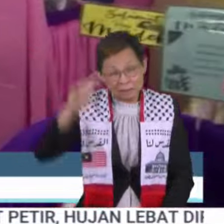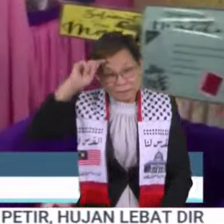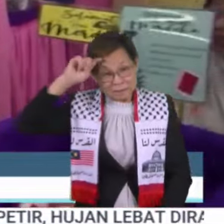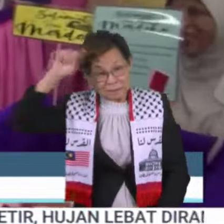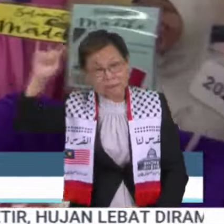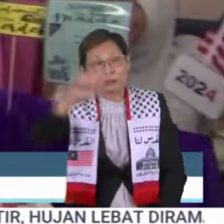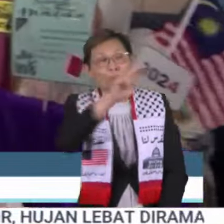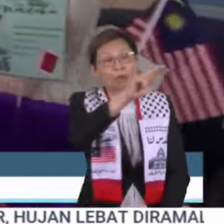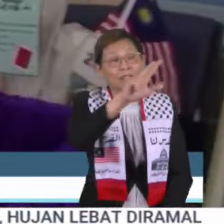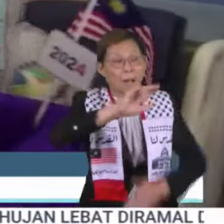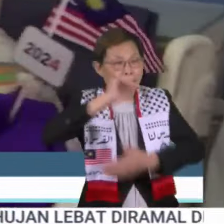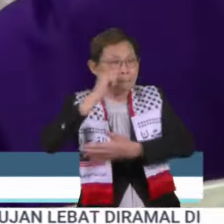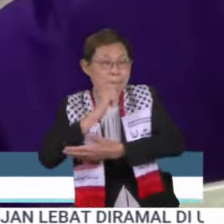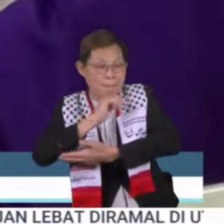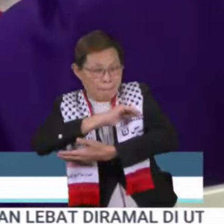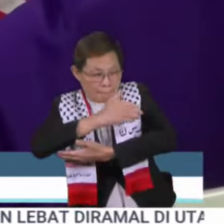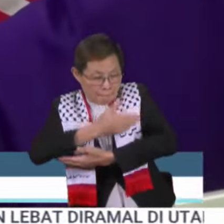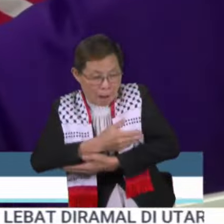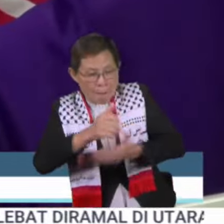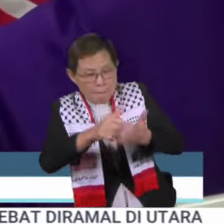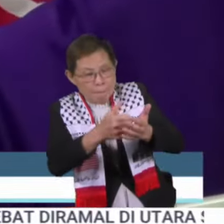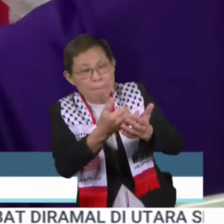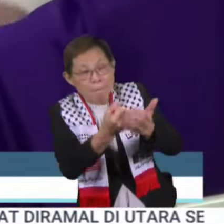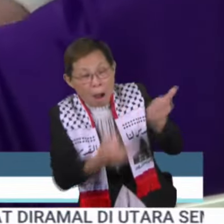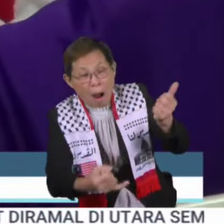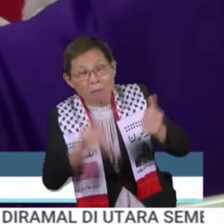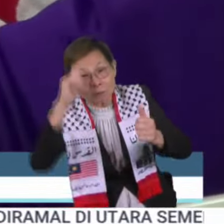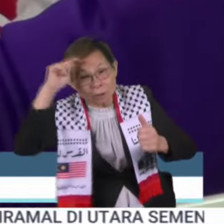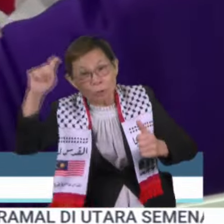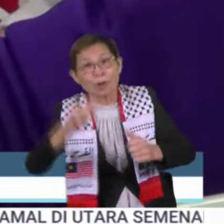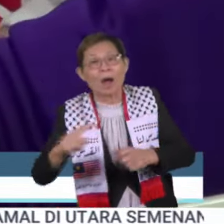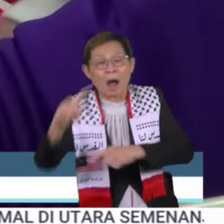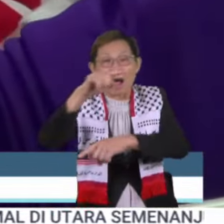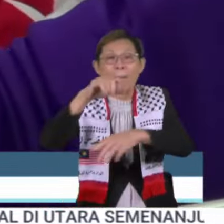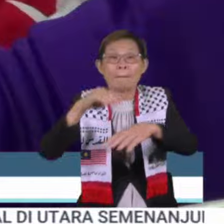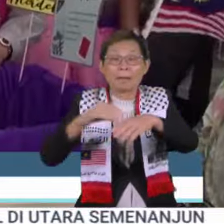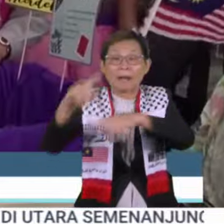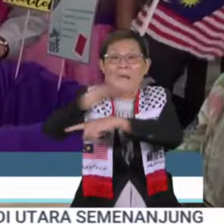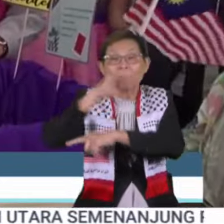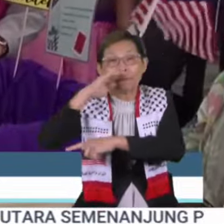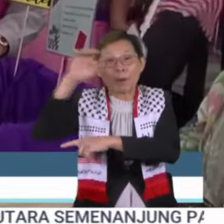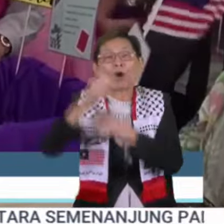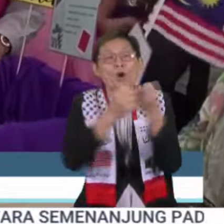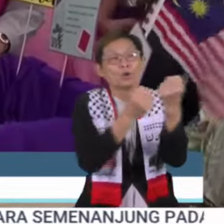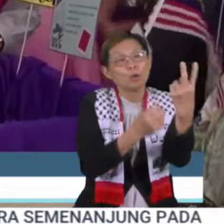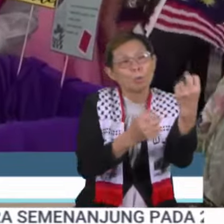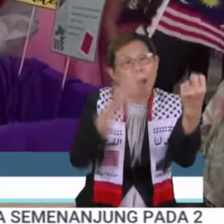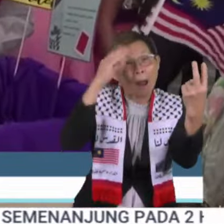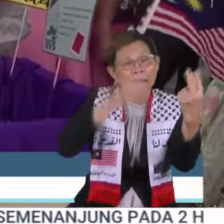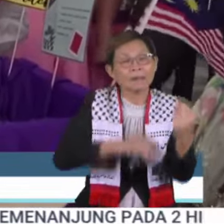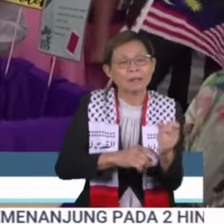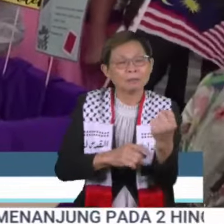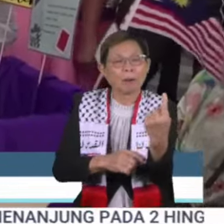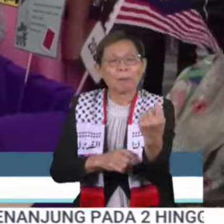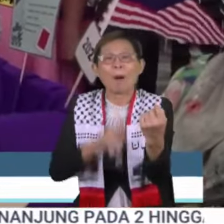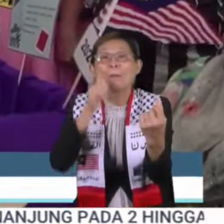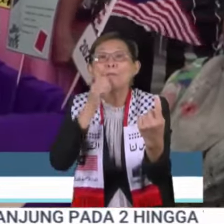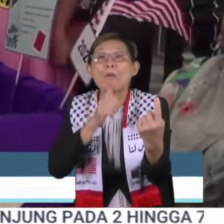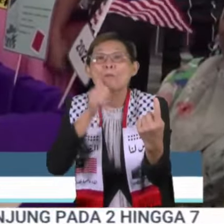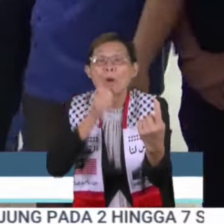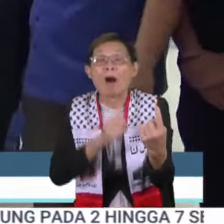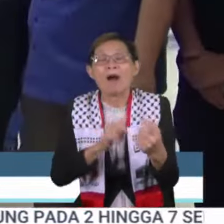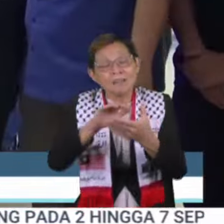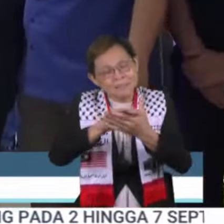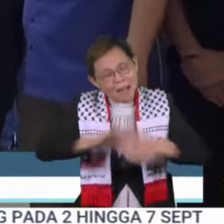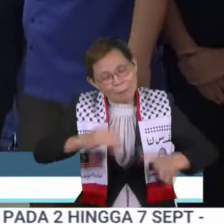Sementara itu, 23 bayi selamat dilahirkan di Terengganu Hari Kemerdekaan. 12 bayi lelaki dan 11 bayi perempuan